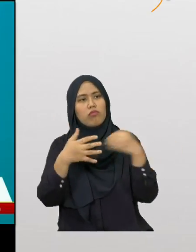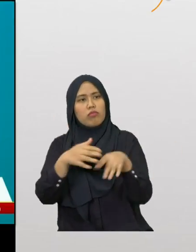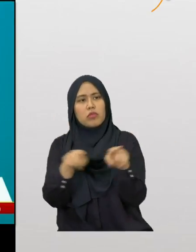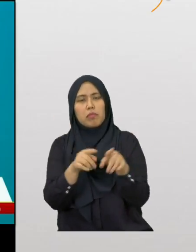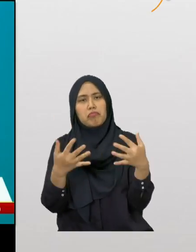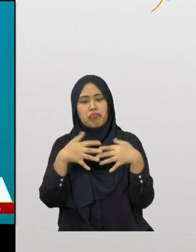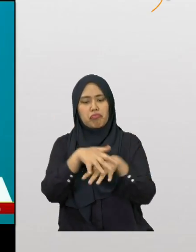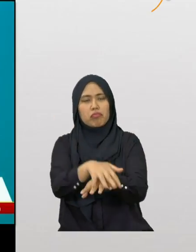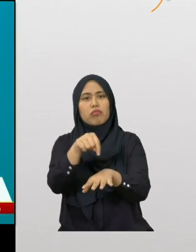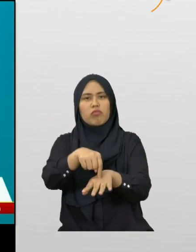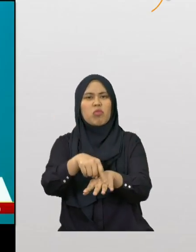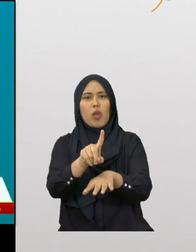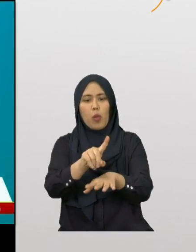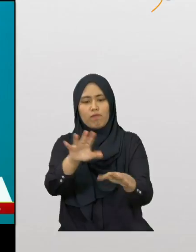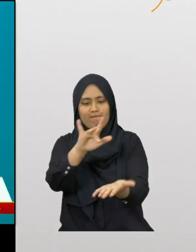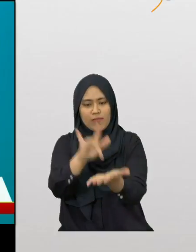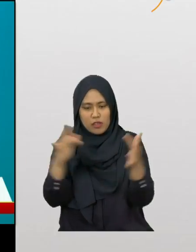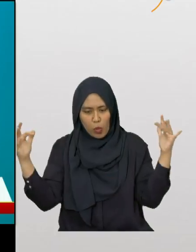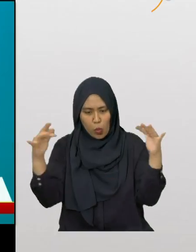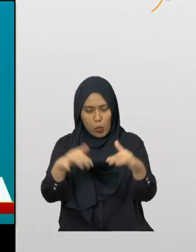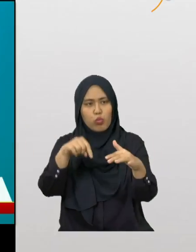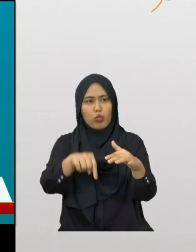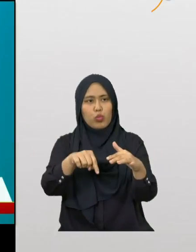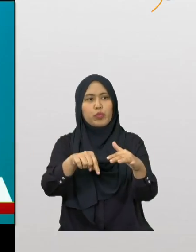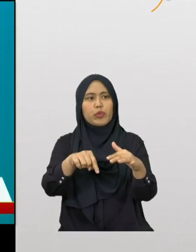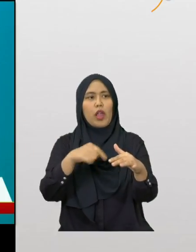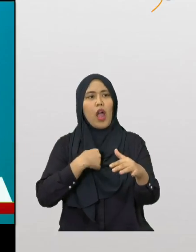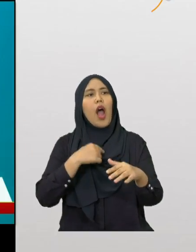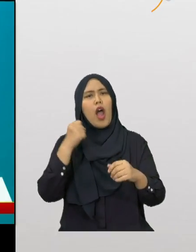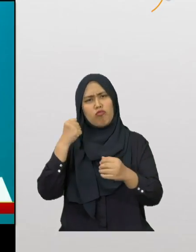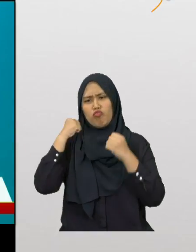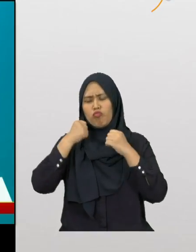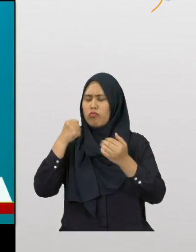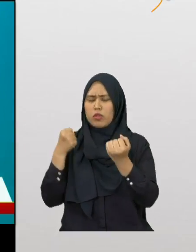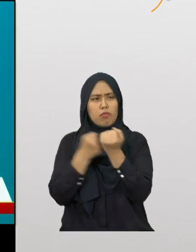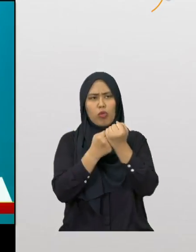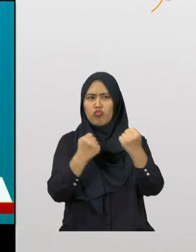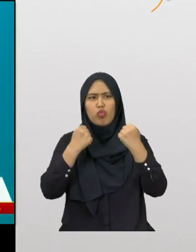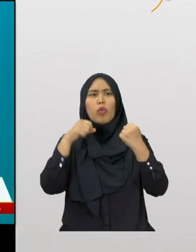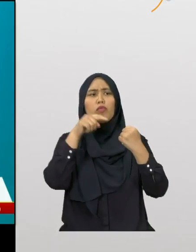Saya setuju dengan rancangan M-Kuasa 3. Saya sokong mereka sepenuhnya.